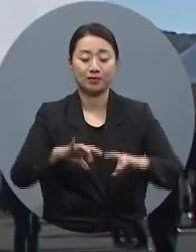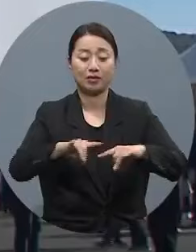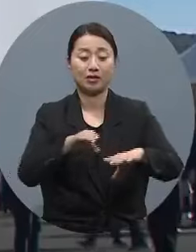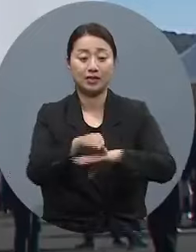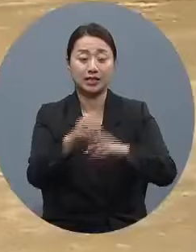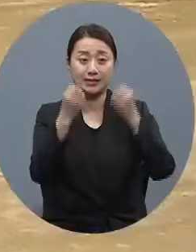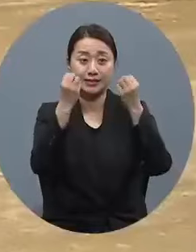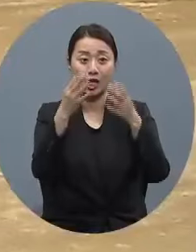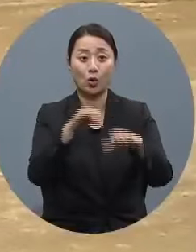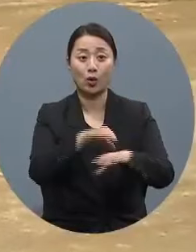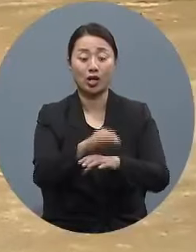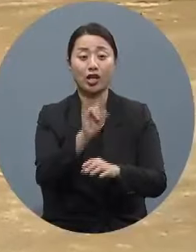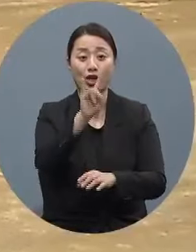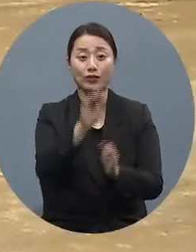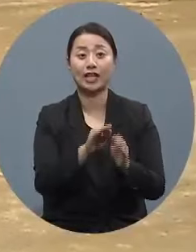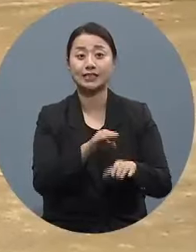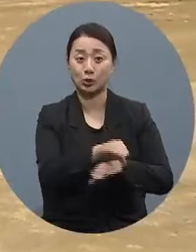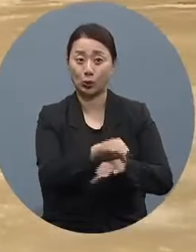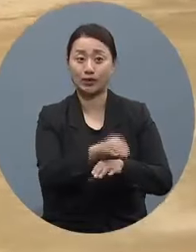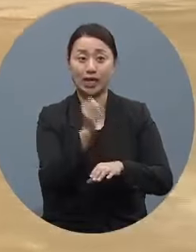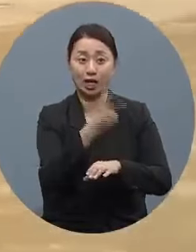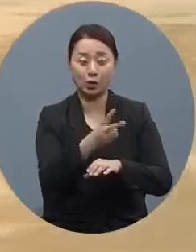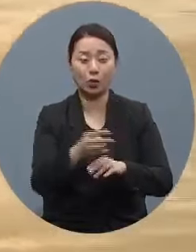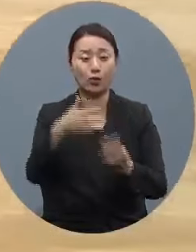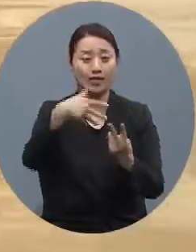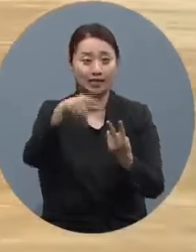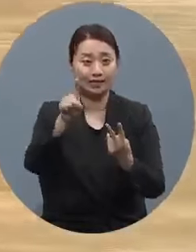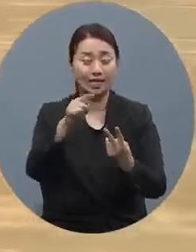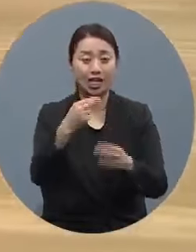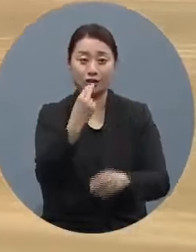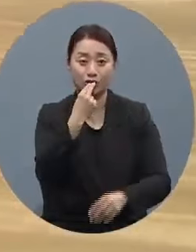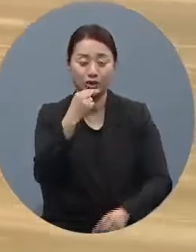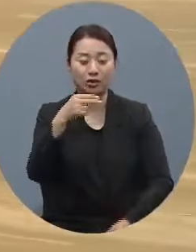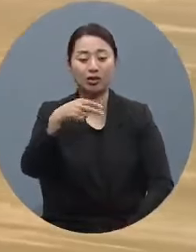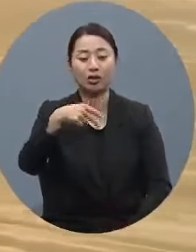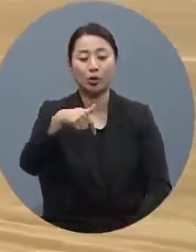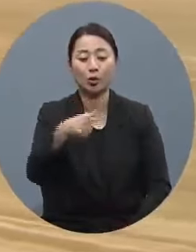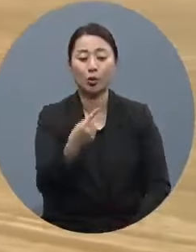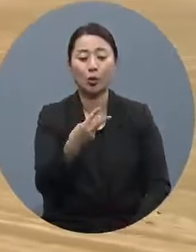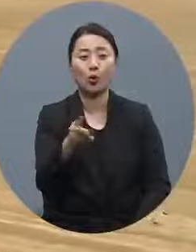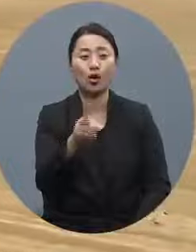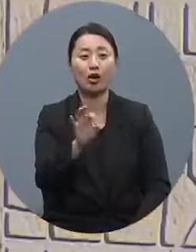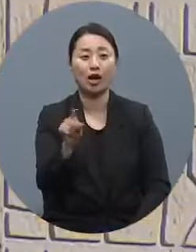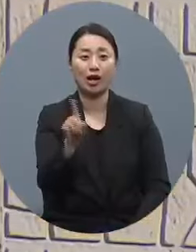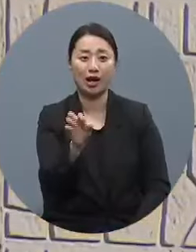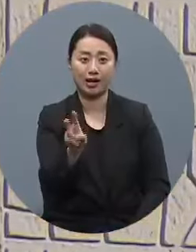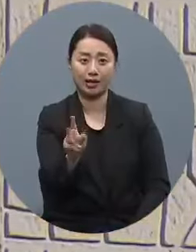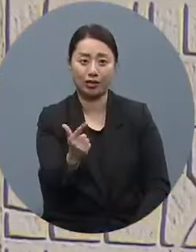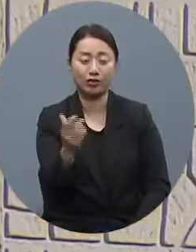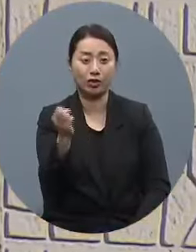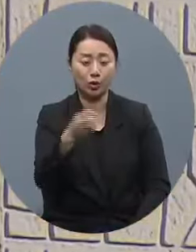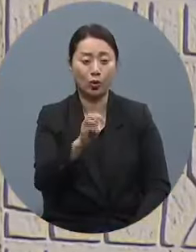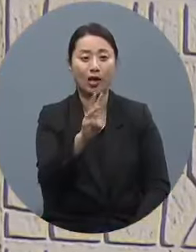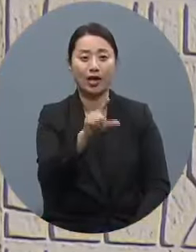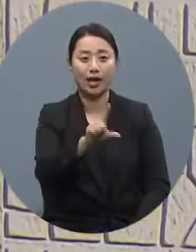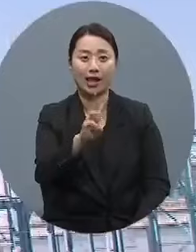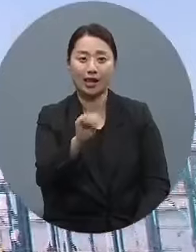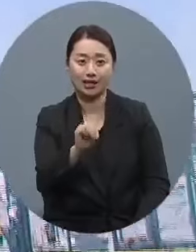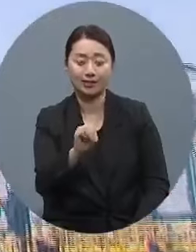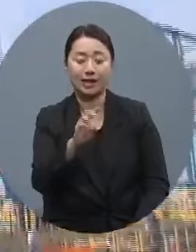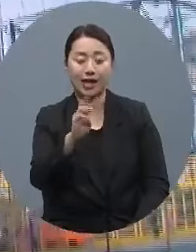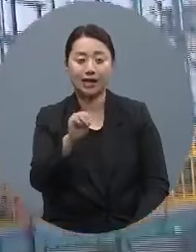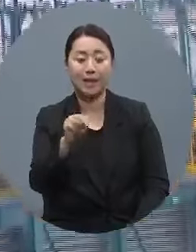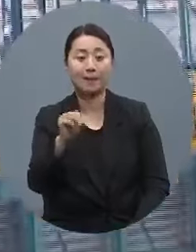신공 을 추진하는 현대자동차에 이어 2차전지 소재 가공에 1조 2천억 원을 투자하는 고려 아연 전구체를 생산하는